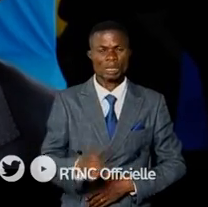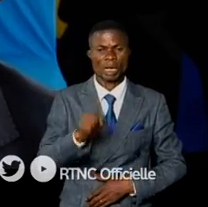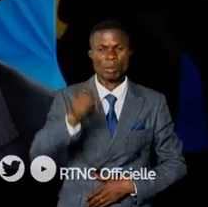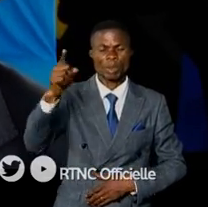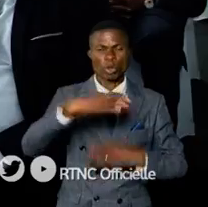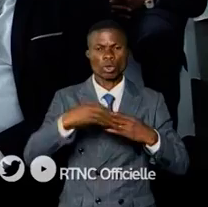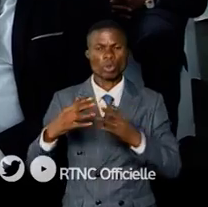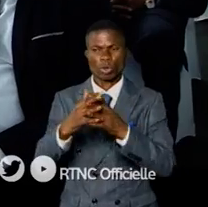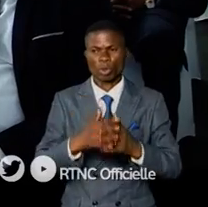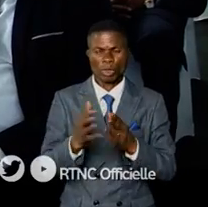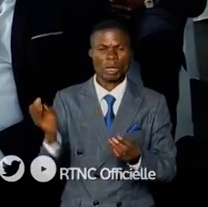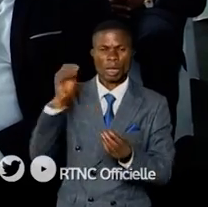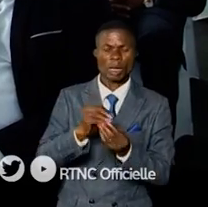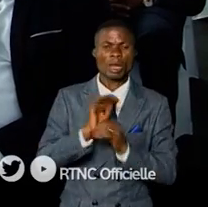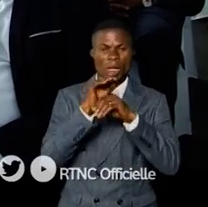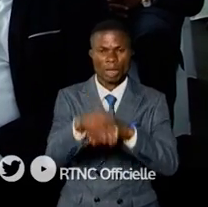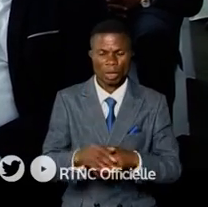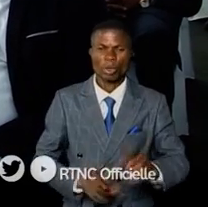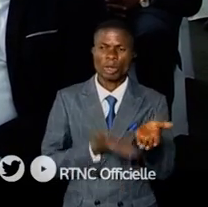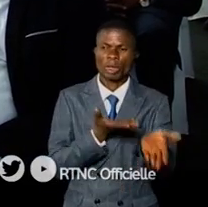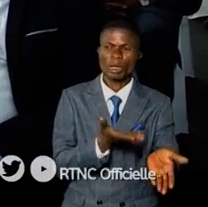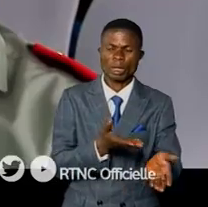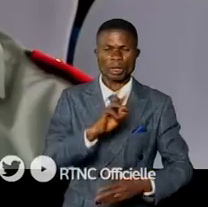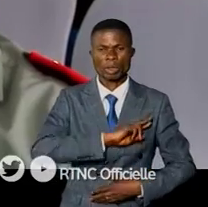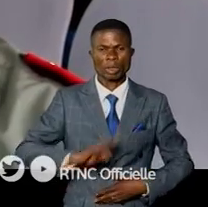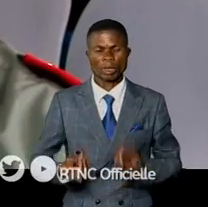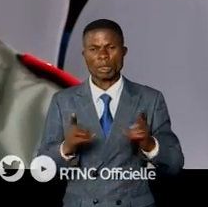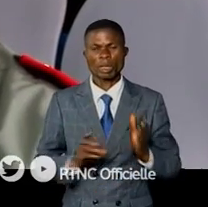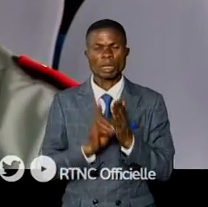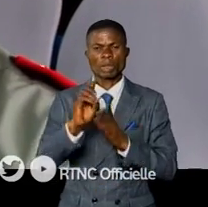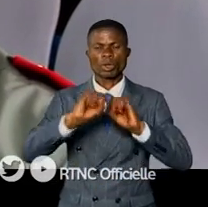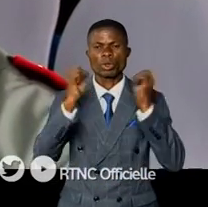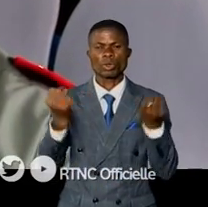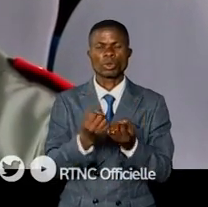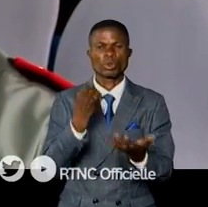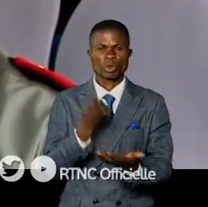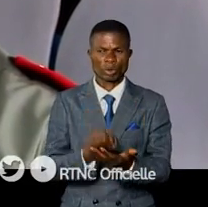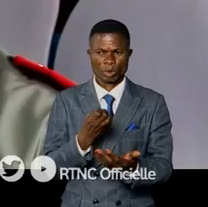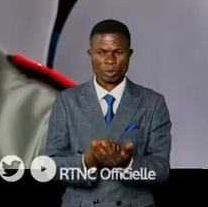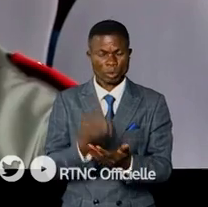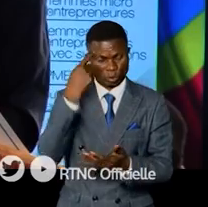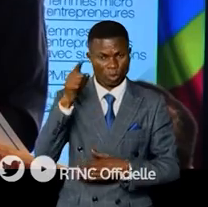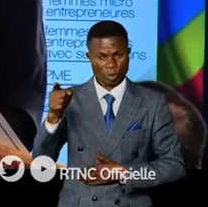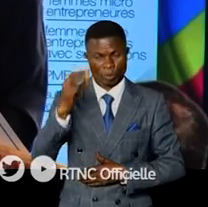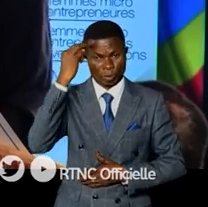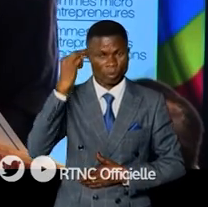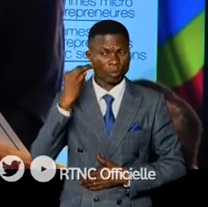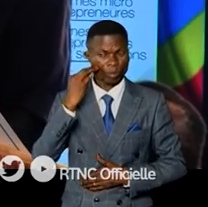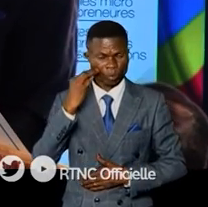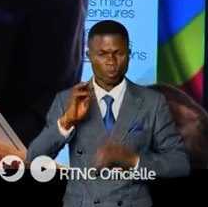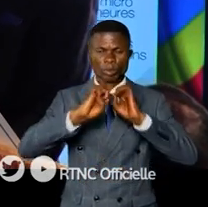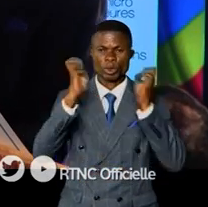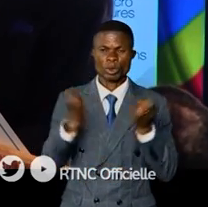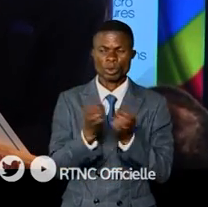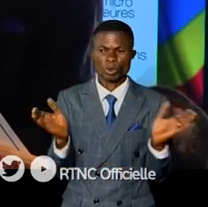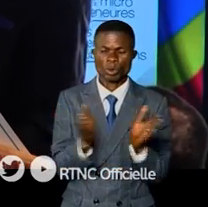américains, renouvelle son engagement à accompagner la RDC pour son développement socio-économique. Pour sa part, le ministre des classes moyennes,